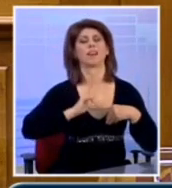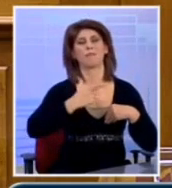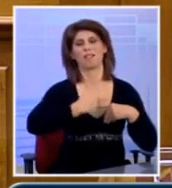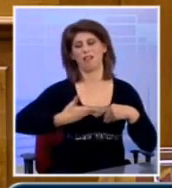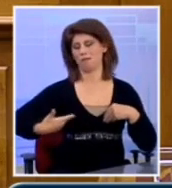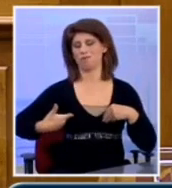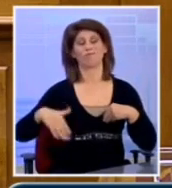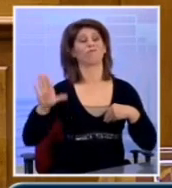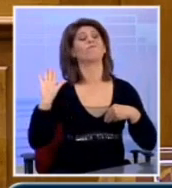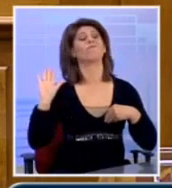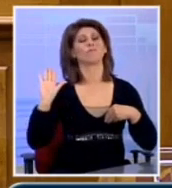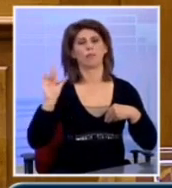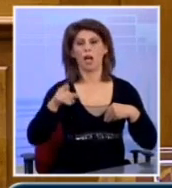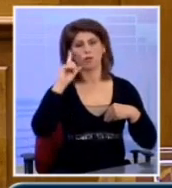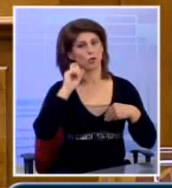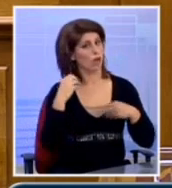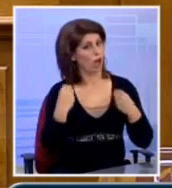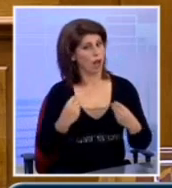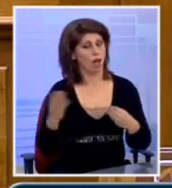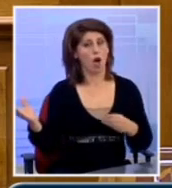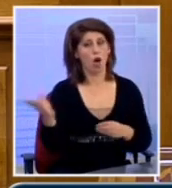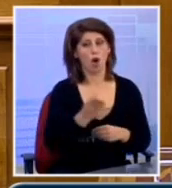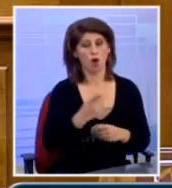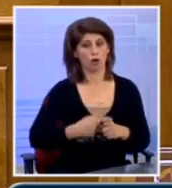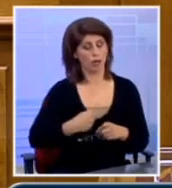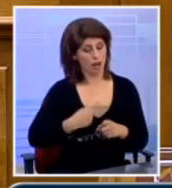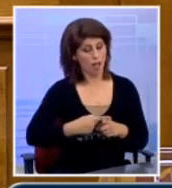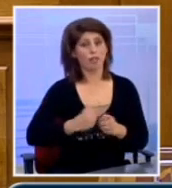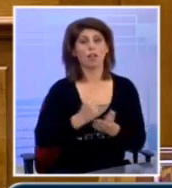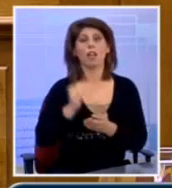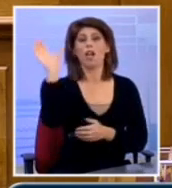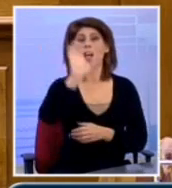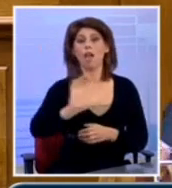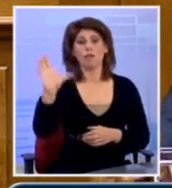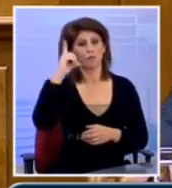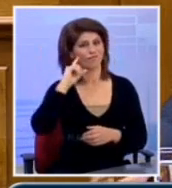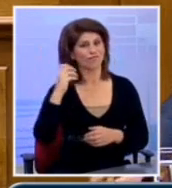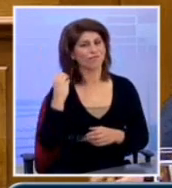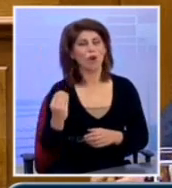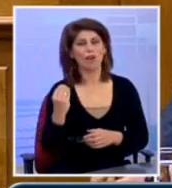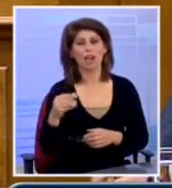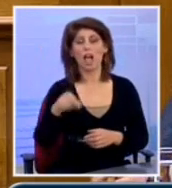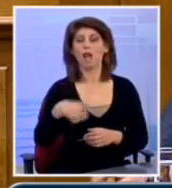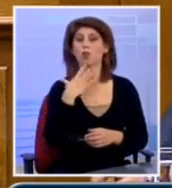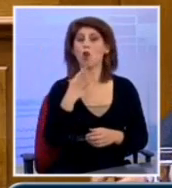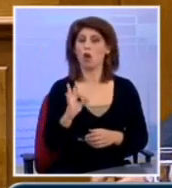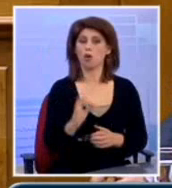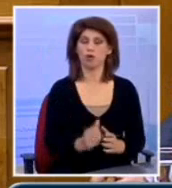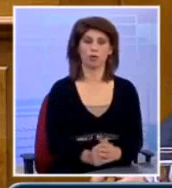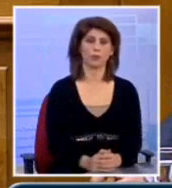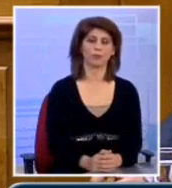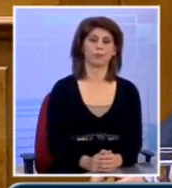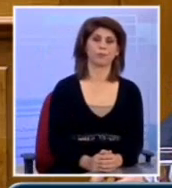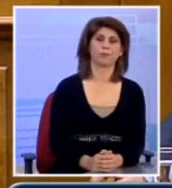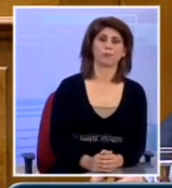το γνωρίζουν καλά όλοι, σε Ελλάδα και Ευρώπη, και αυτός είναι και ο λόγος